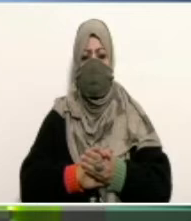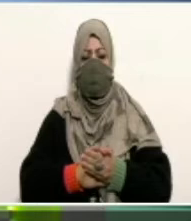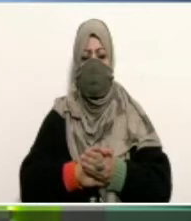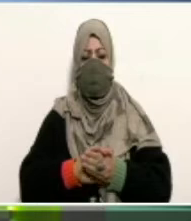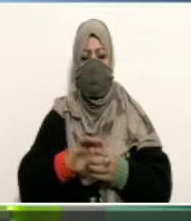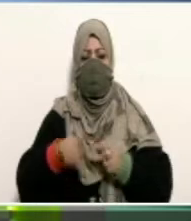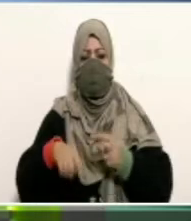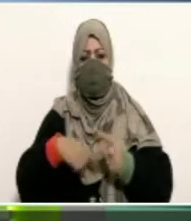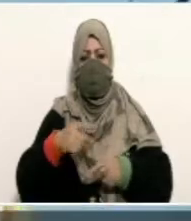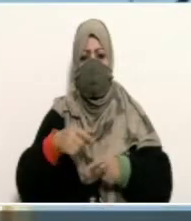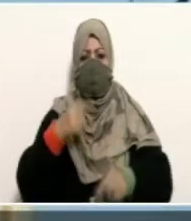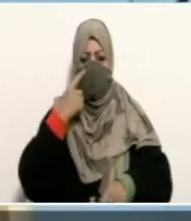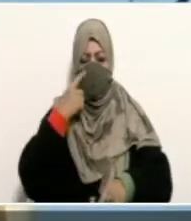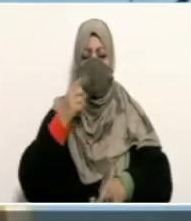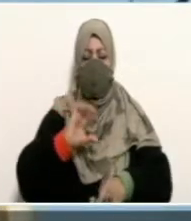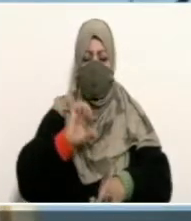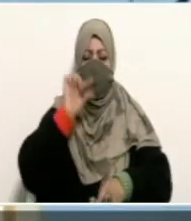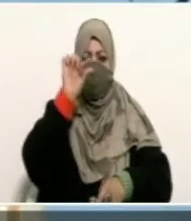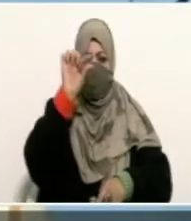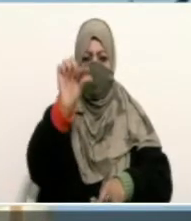السؤال فكن معنا.